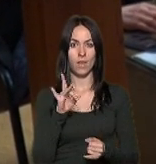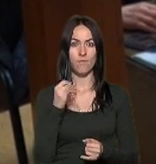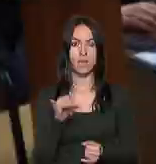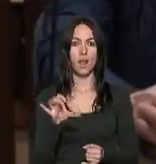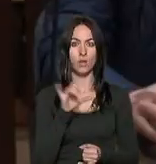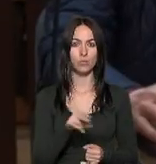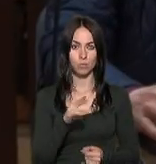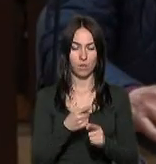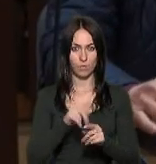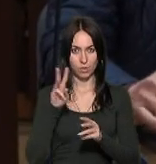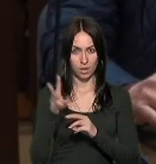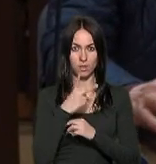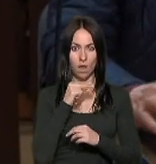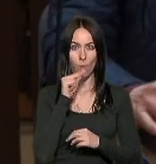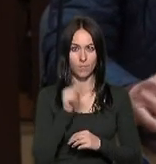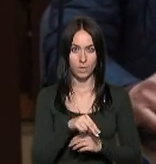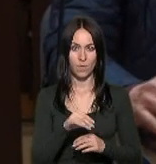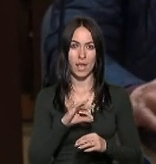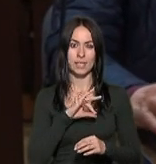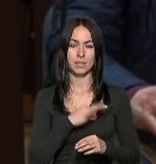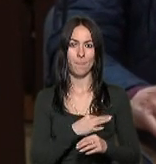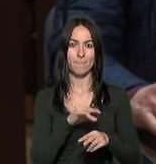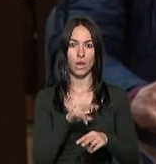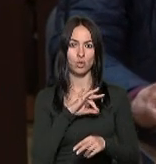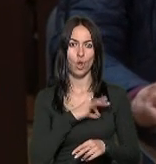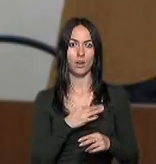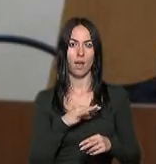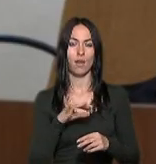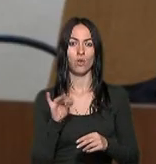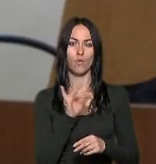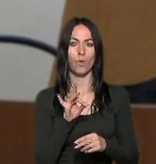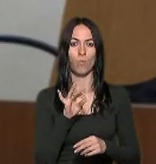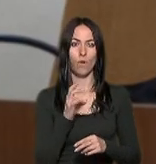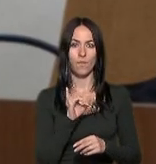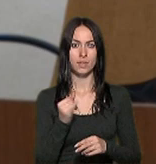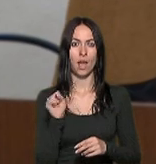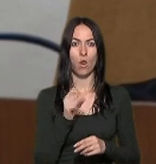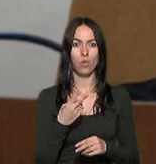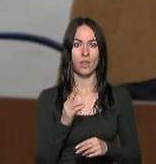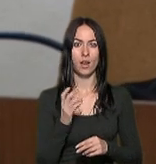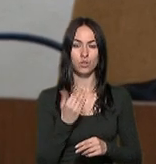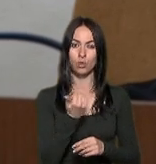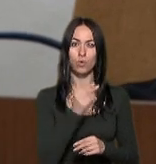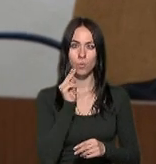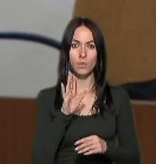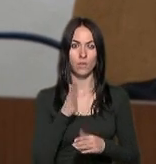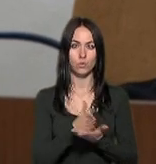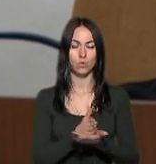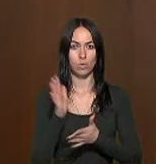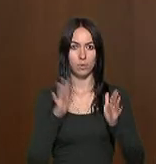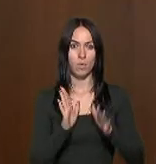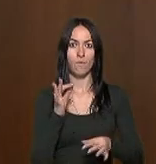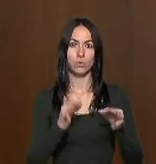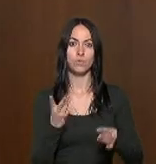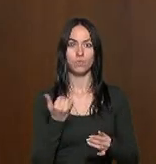Ось кадри з зали суду. Обвинувачувана інспекторка ювенальної превенції Альона Ляшенко. Її звинувачують у службовій недбалості. У суді сьогодні